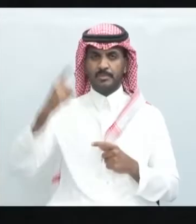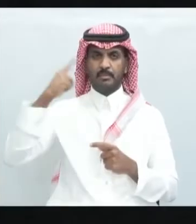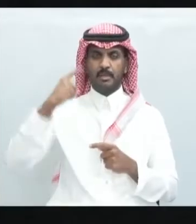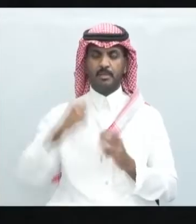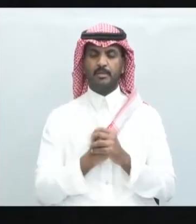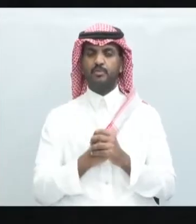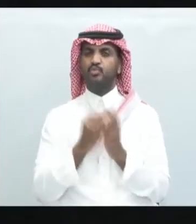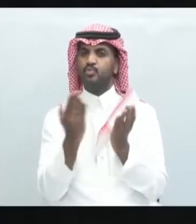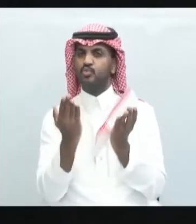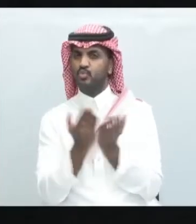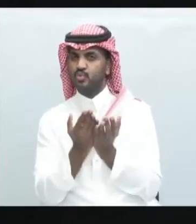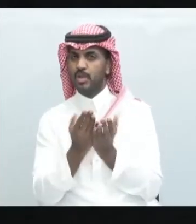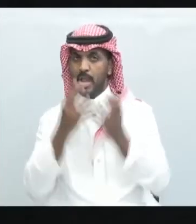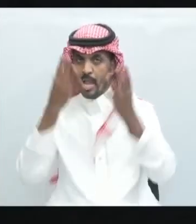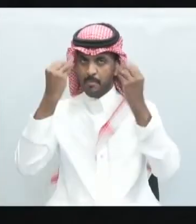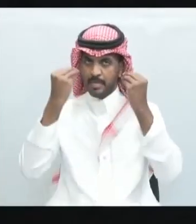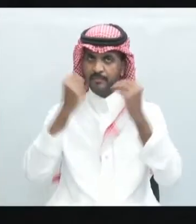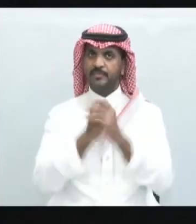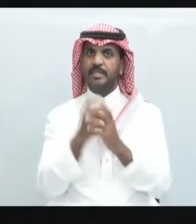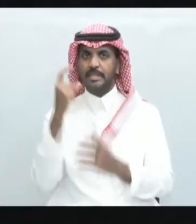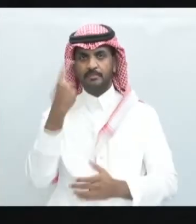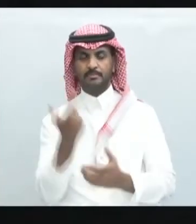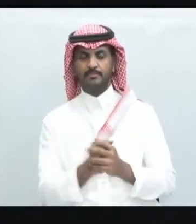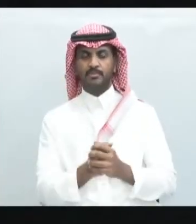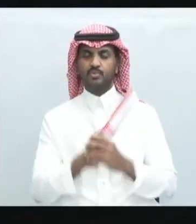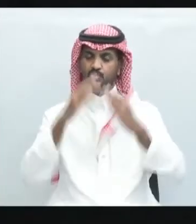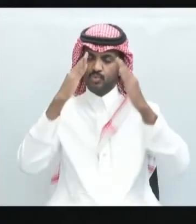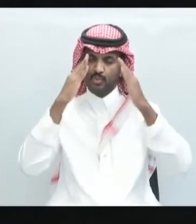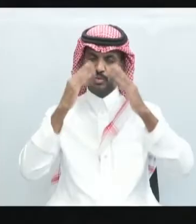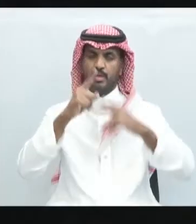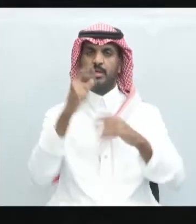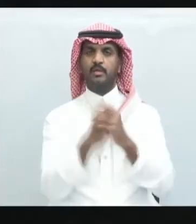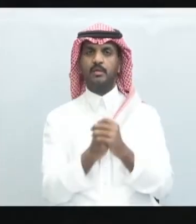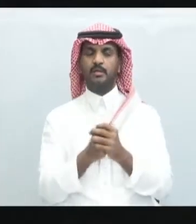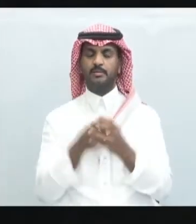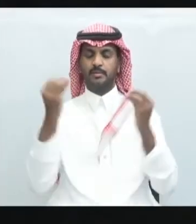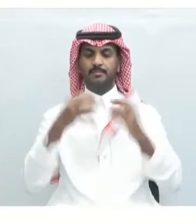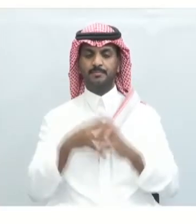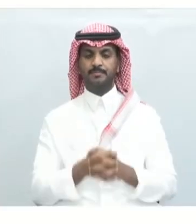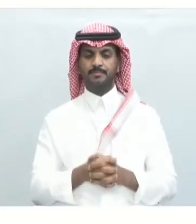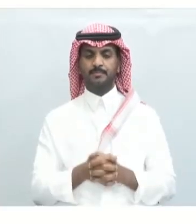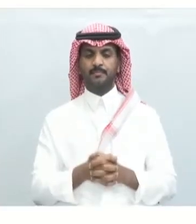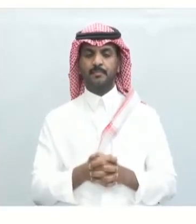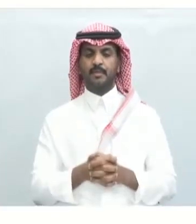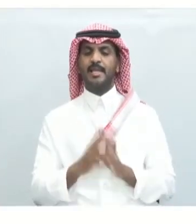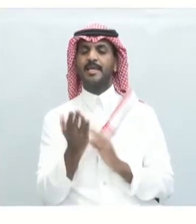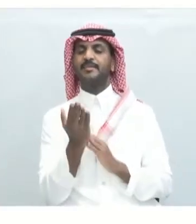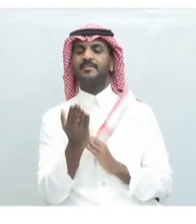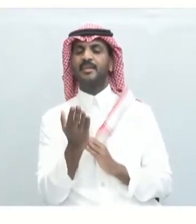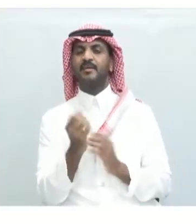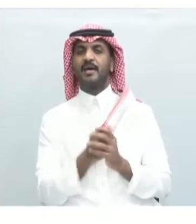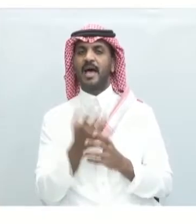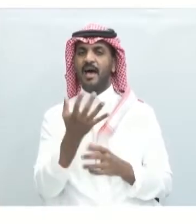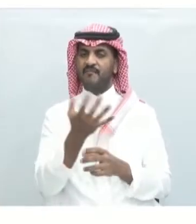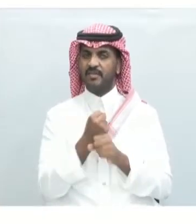الدروس العلميه هذا يدخل كذلك في شكر الله عز وجل على هذه النعمه ايضا نعمه اليد ان